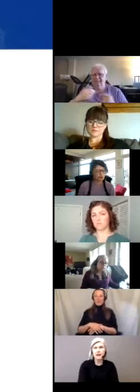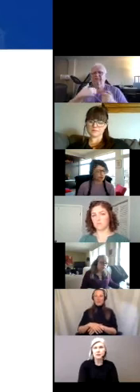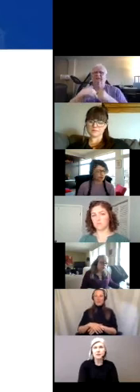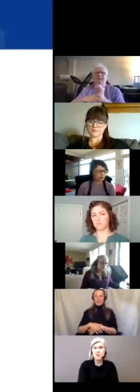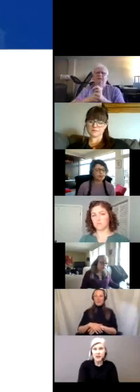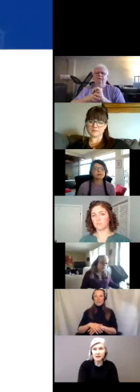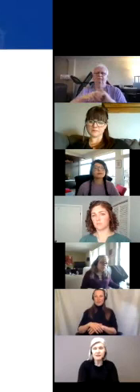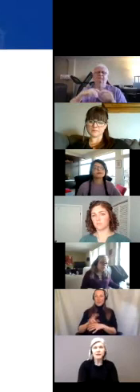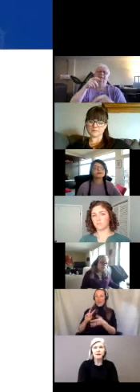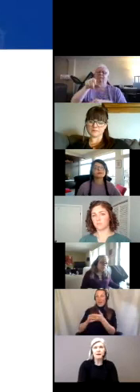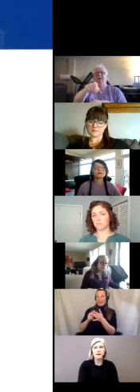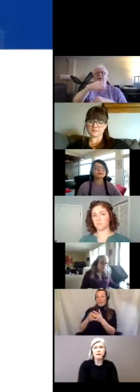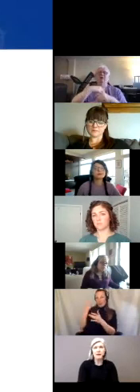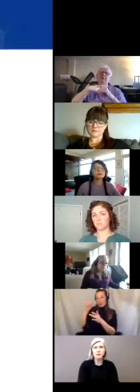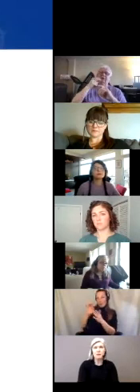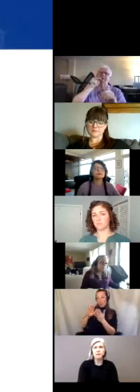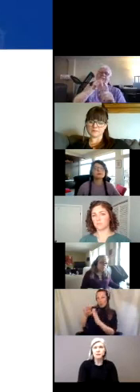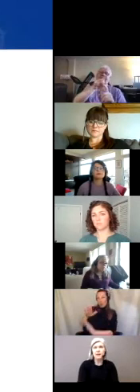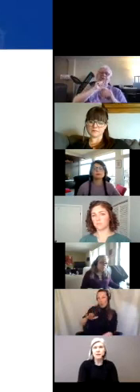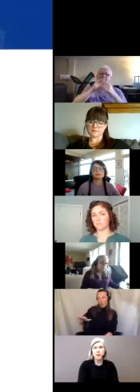Il leur est impossible